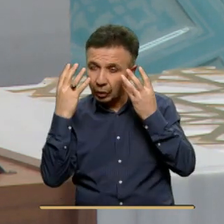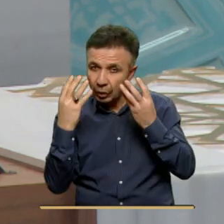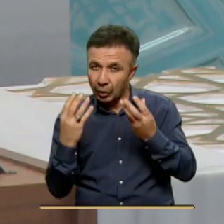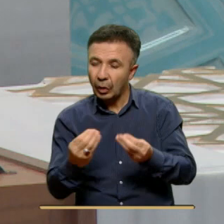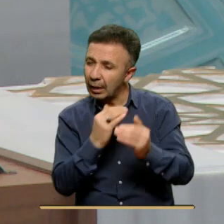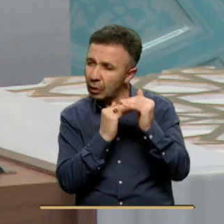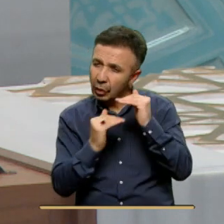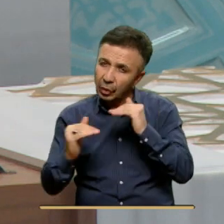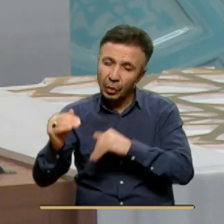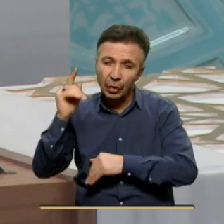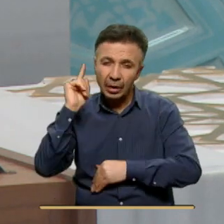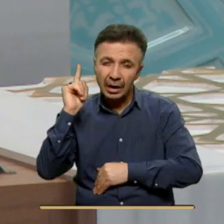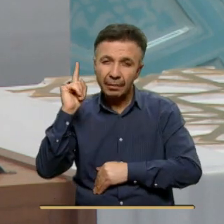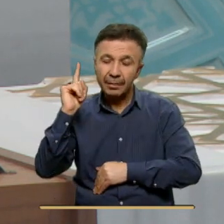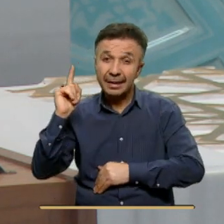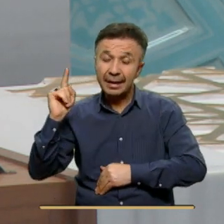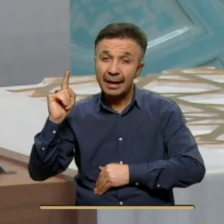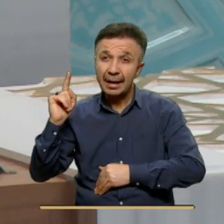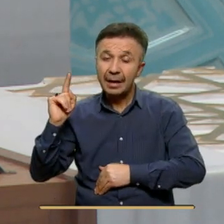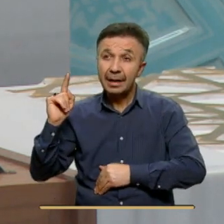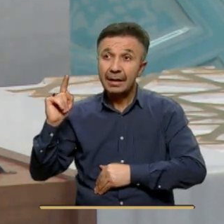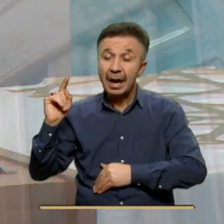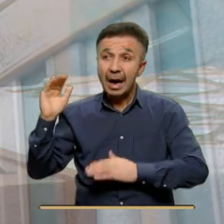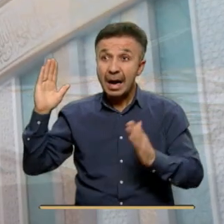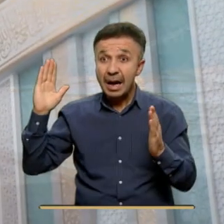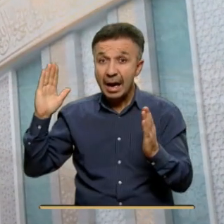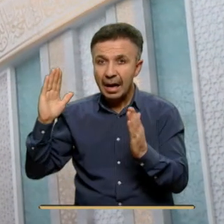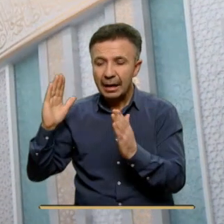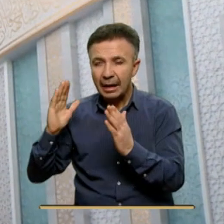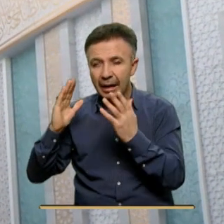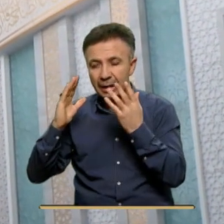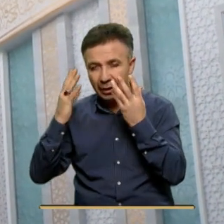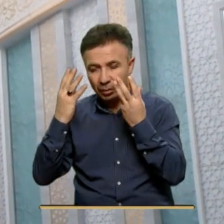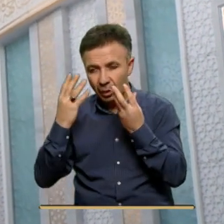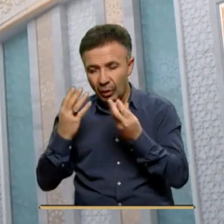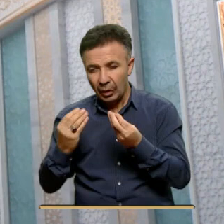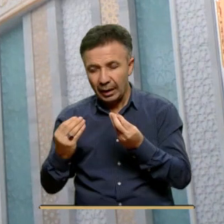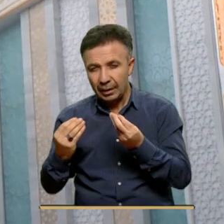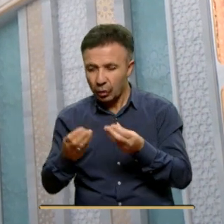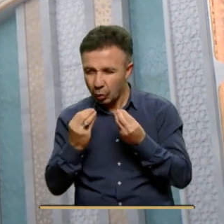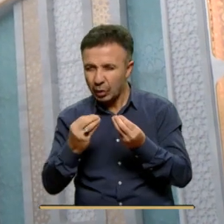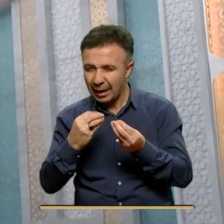yüce yaratıcımıza yaklaştıran güzelliklerdir. Haram ise